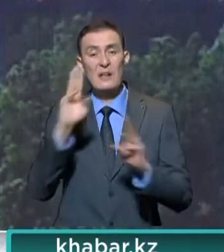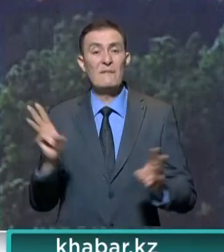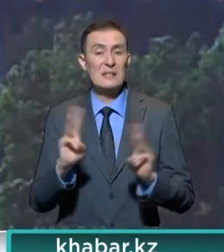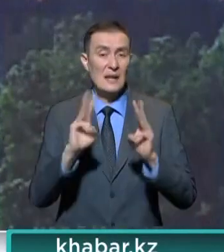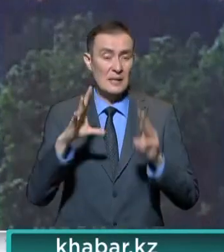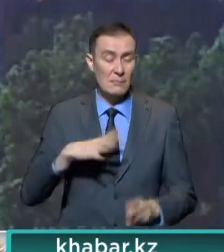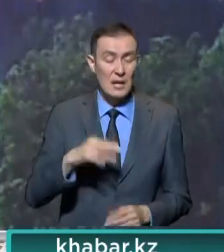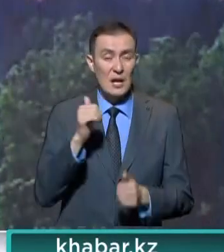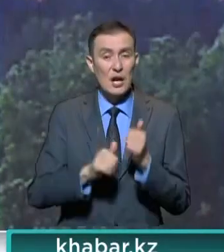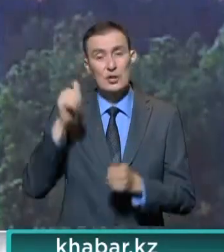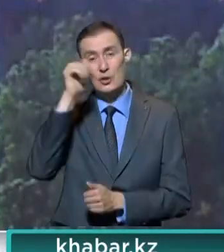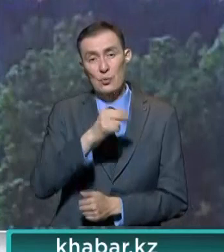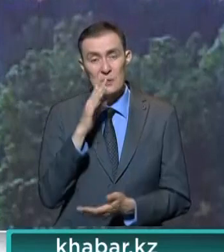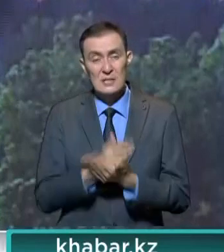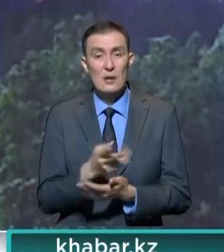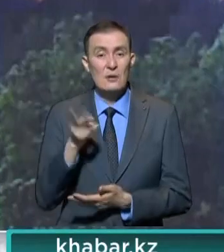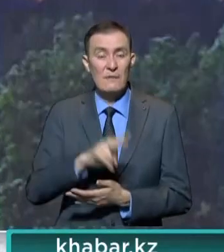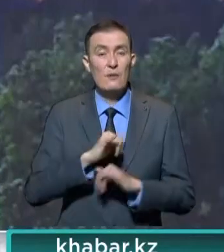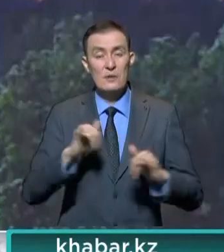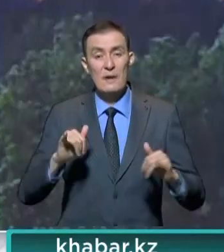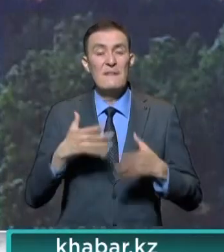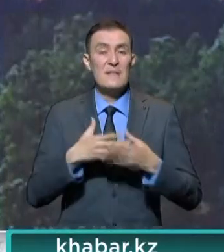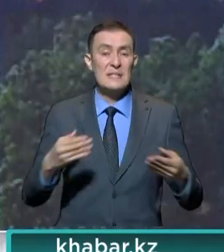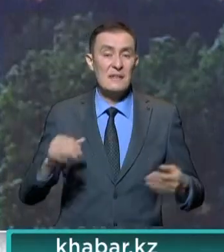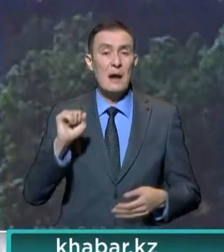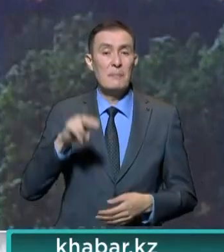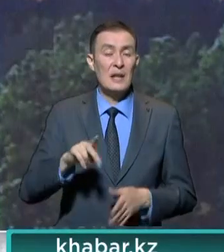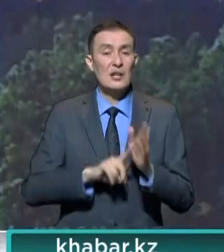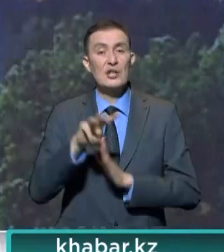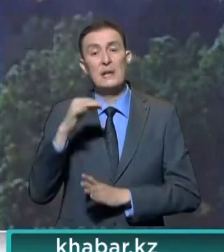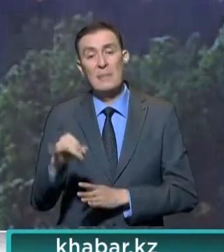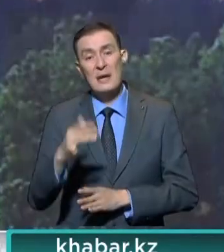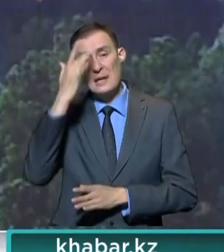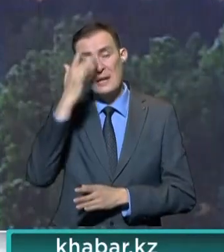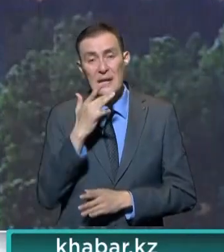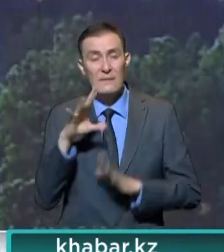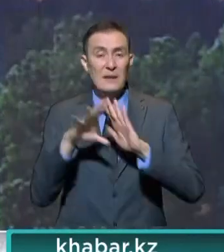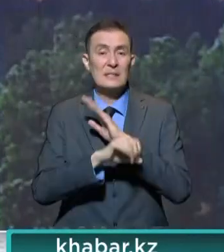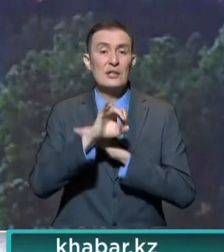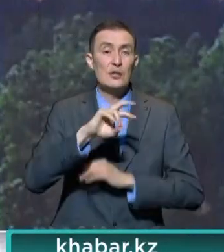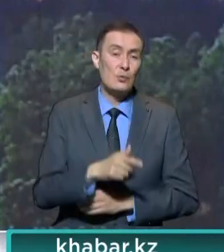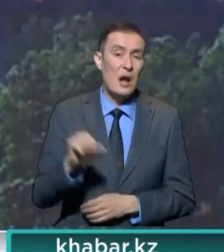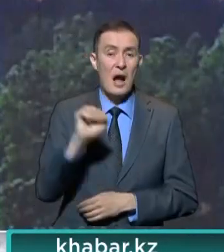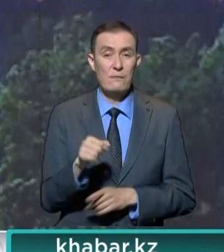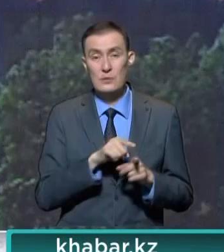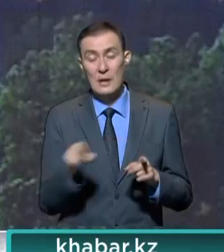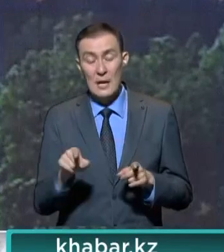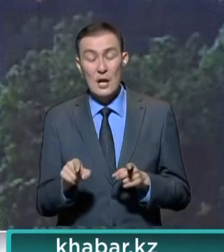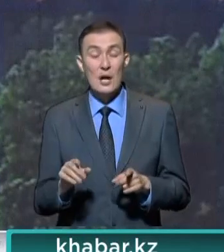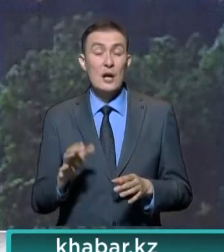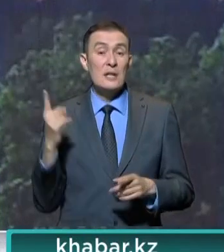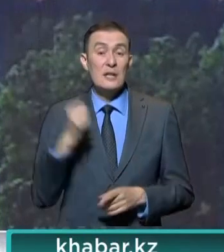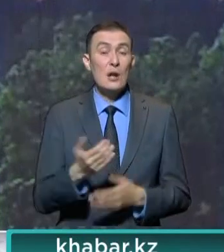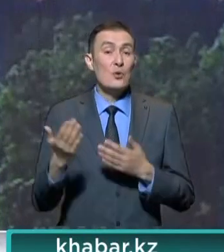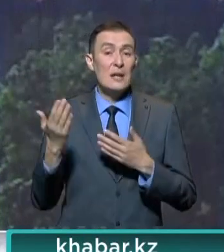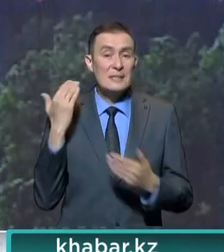возгораний. Ежегодно наблюдаются два пика – весенний в середине апреля, начале мая, и летний в конце июля, в августе. Буквально